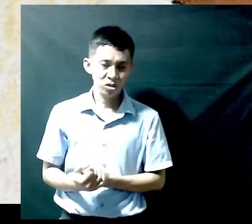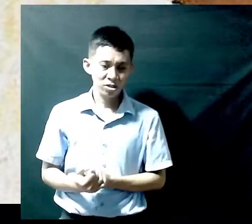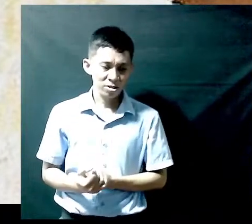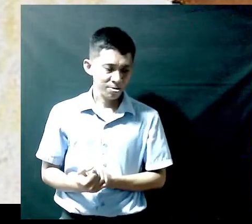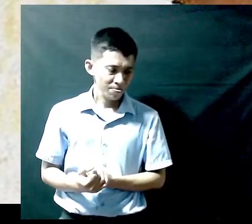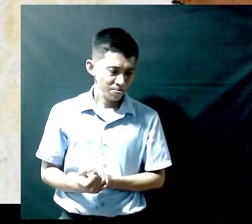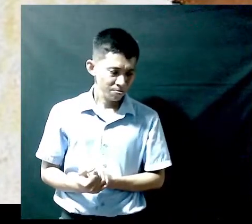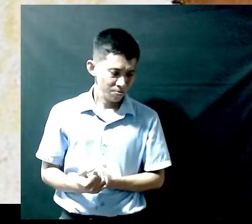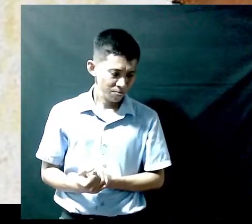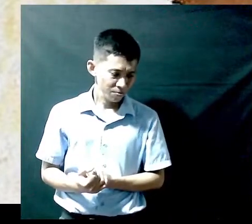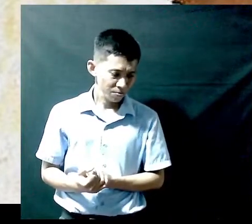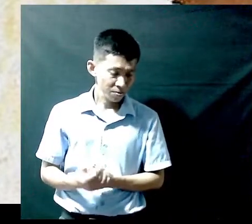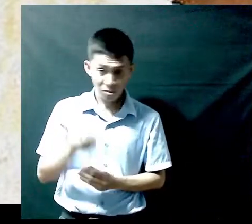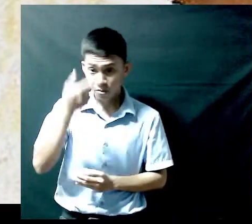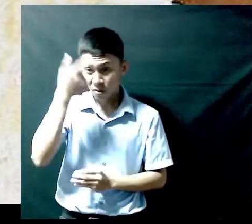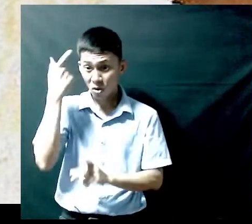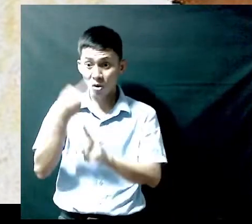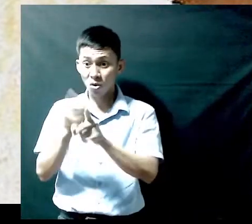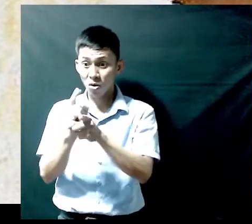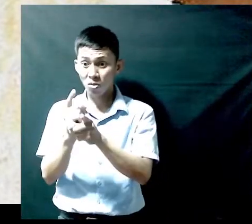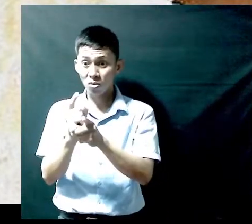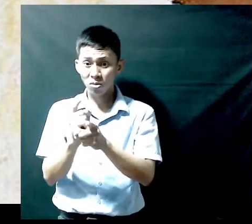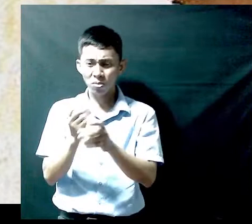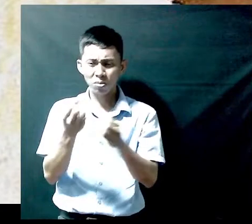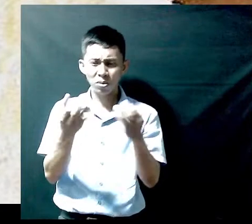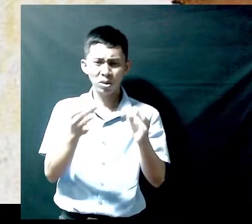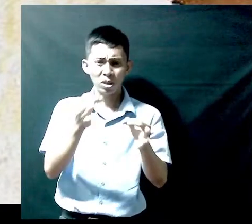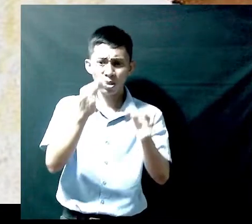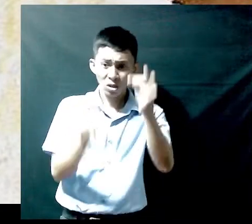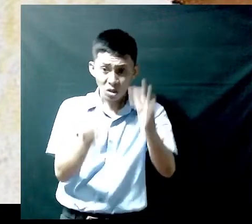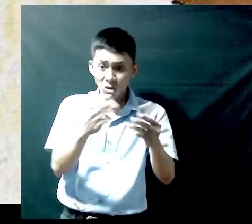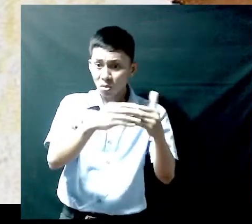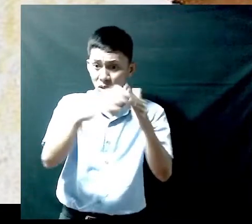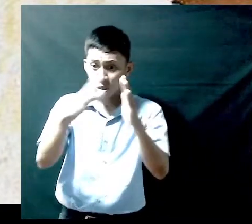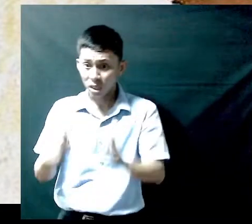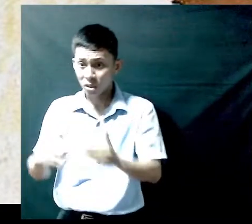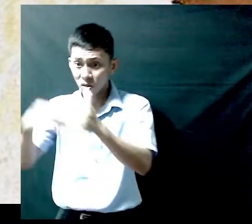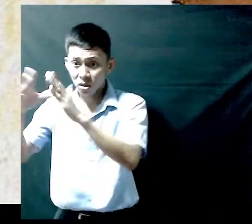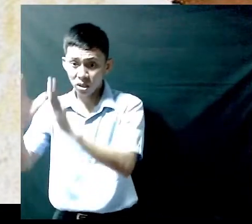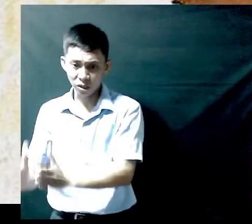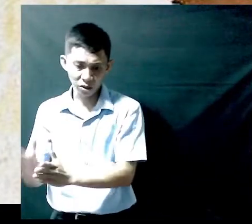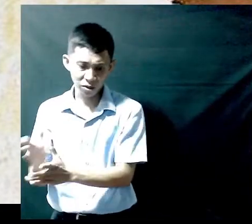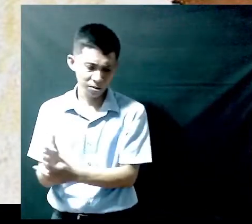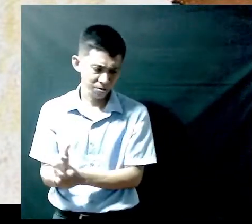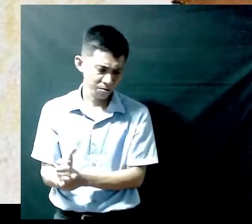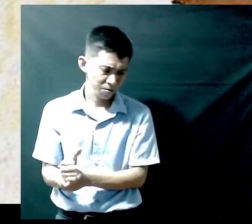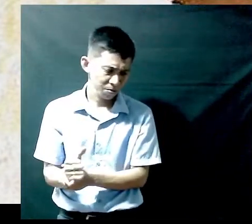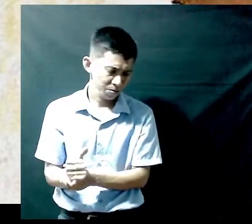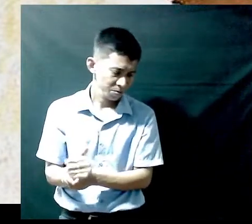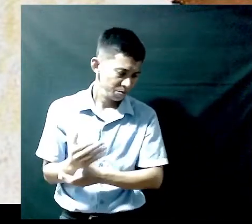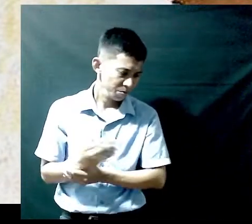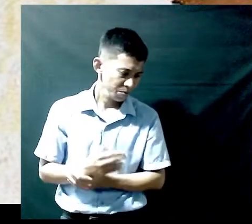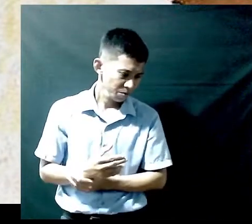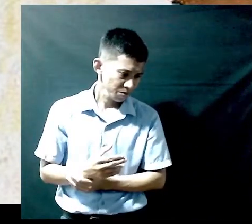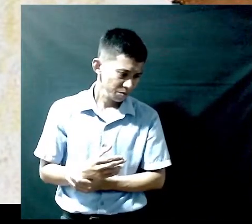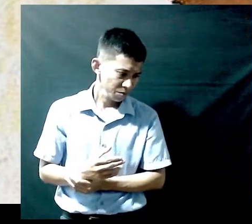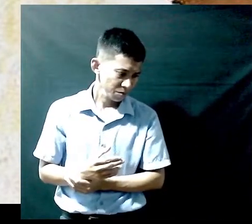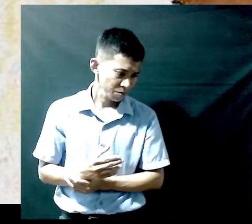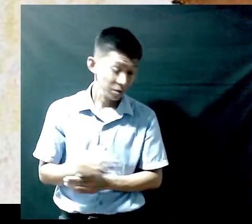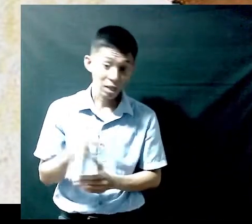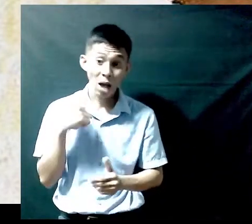Kagagaling lang nila sa mga iba-ibang klaseng hukom na nangunahu sa kanila. And they were in chaos. Hindi lamang